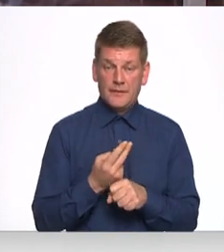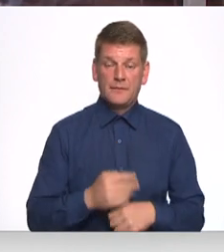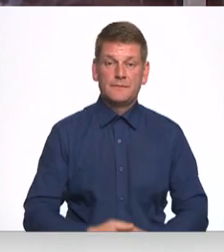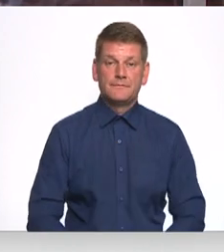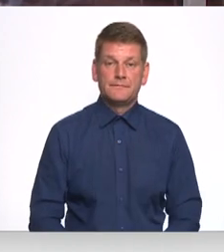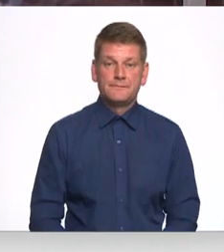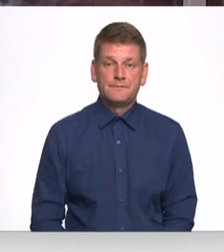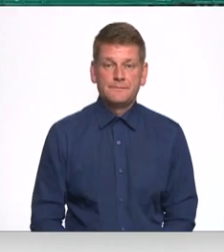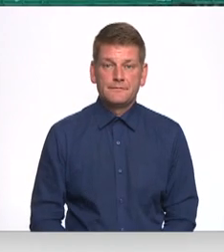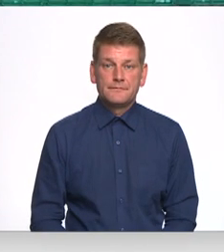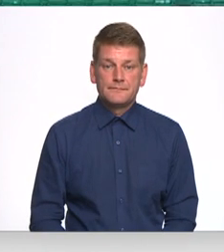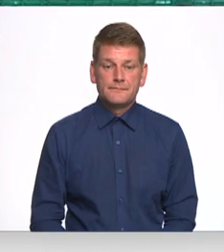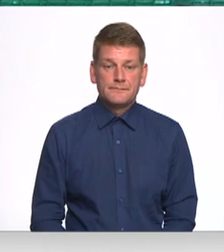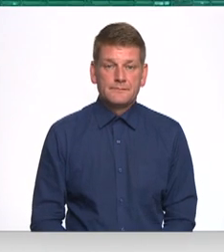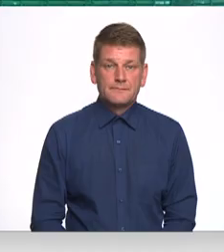Dāvids Frēdenfelds.